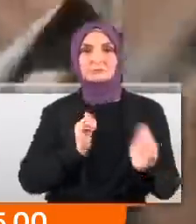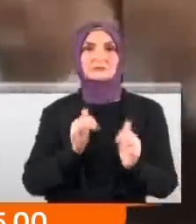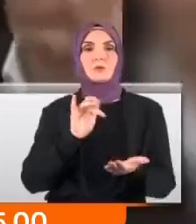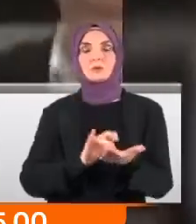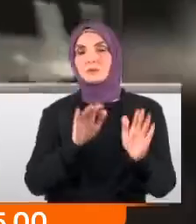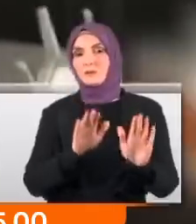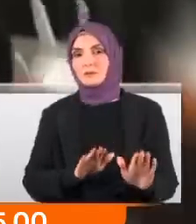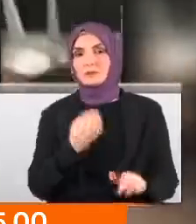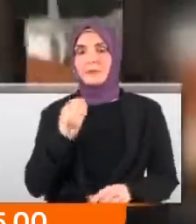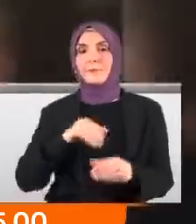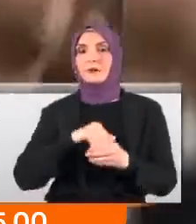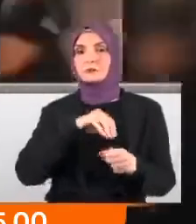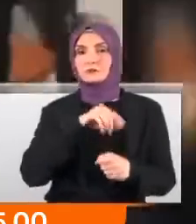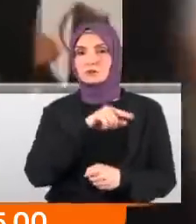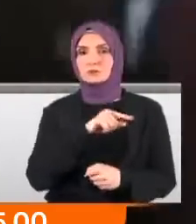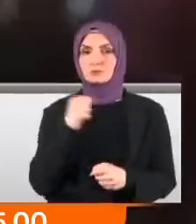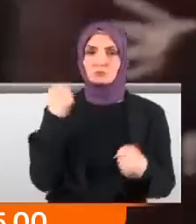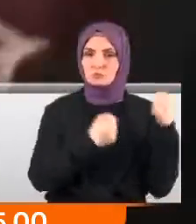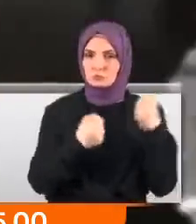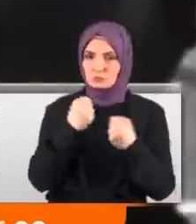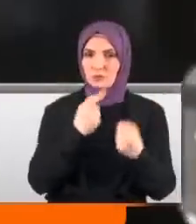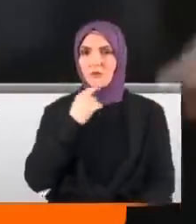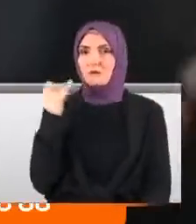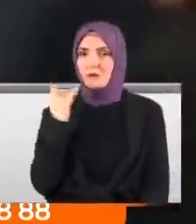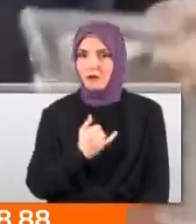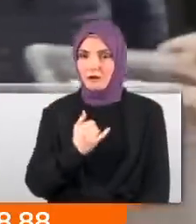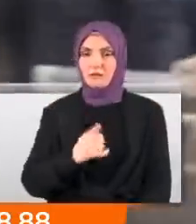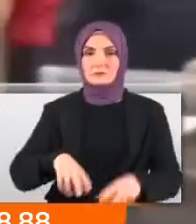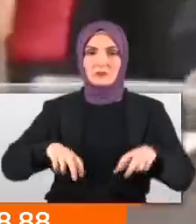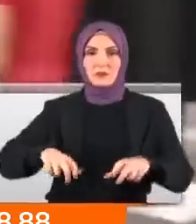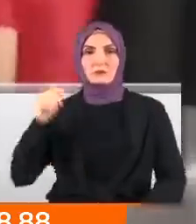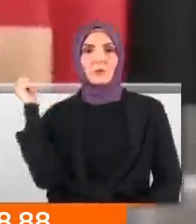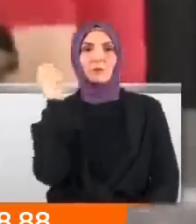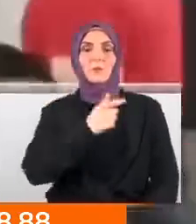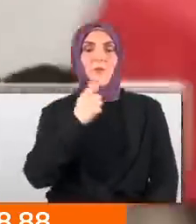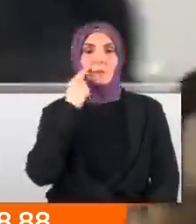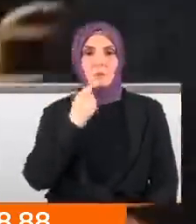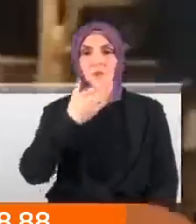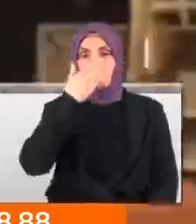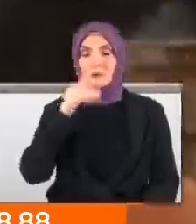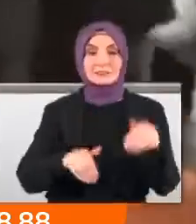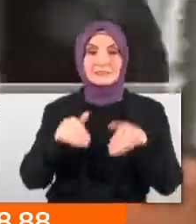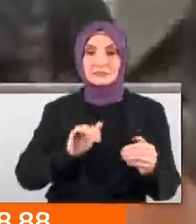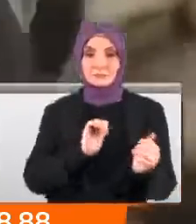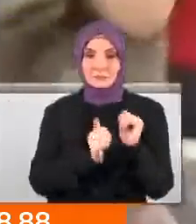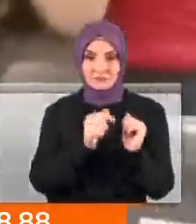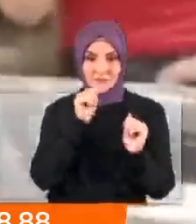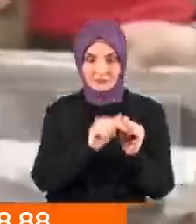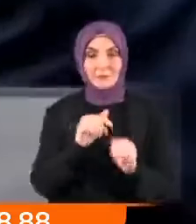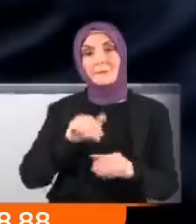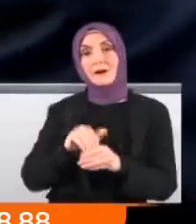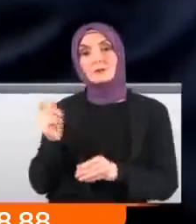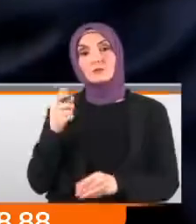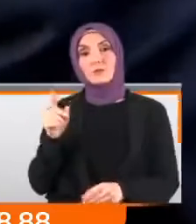İYİ Parti'de yumrukların, hakaretlerin, hatta sandalyelerin havada uçuştuğu ön seçim krizi parti yönetimine de